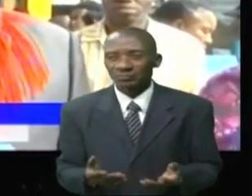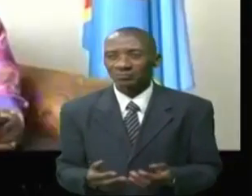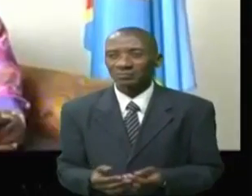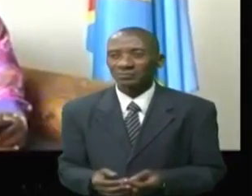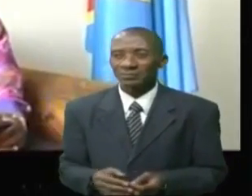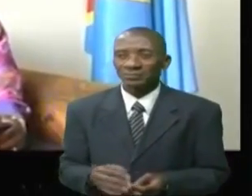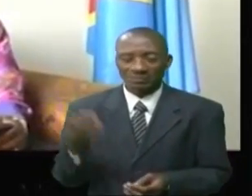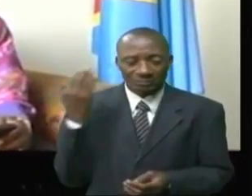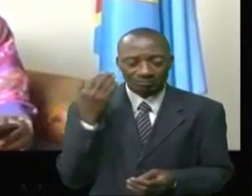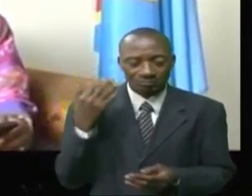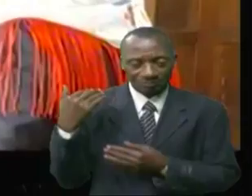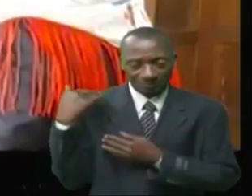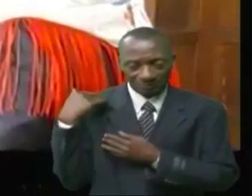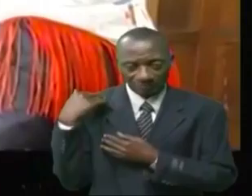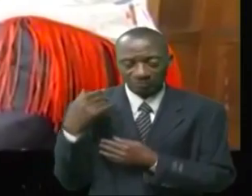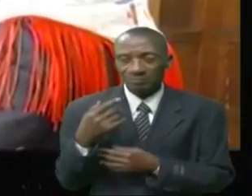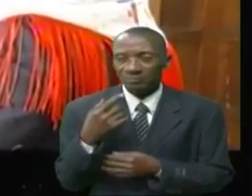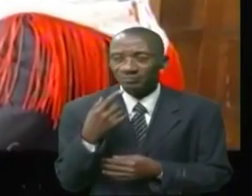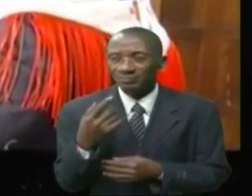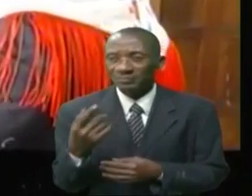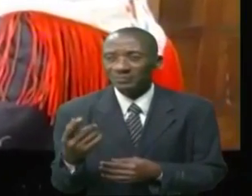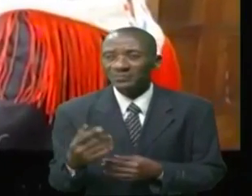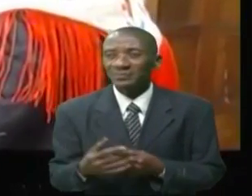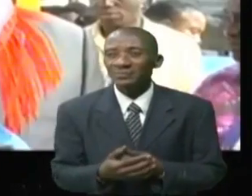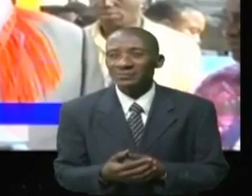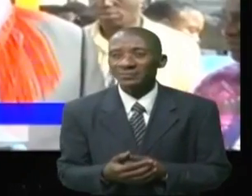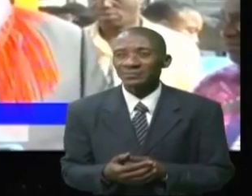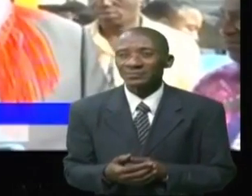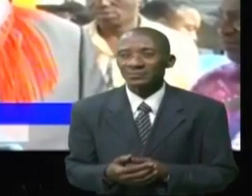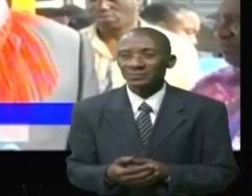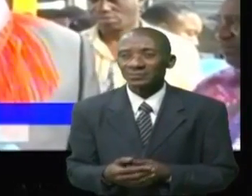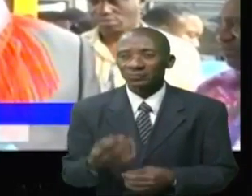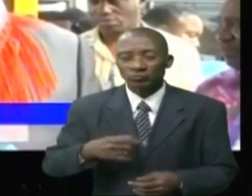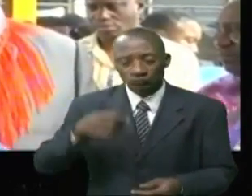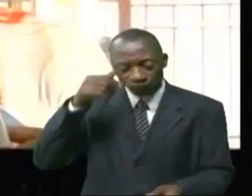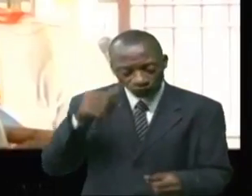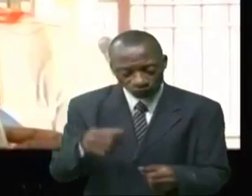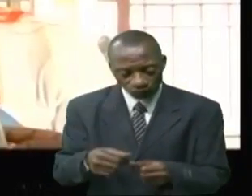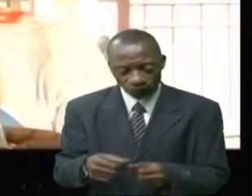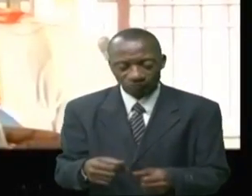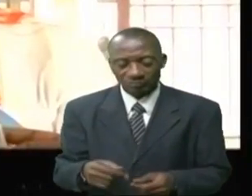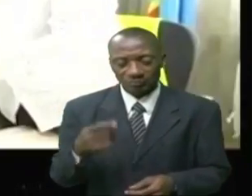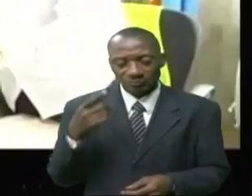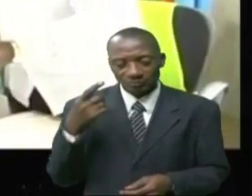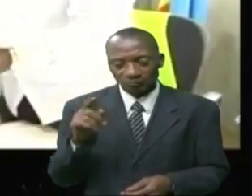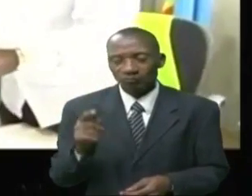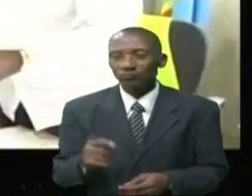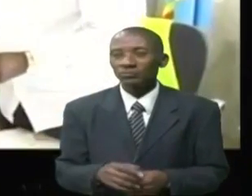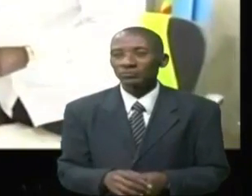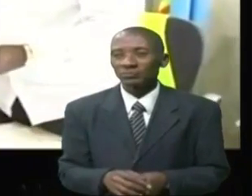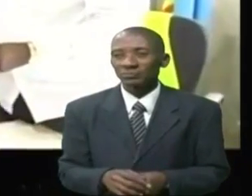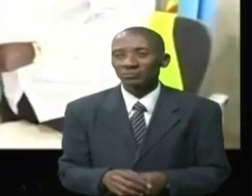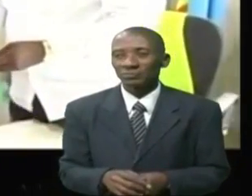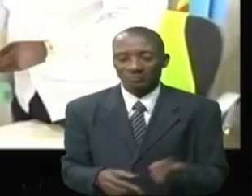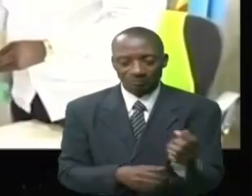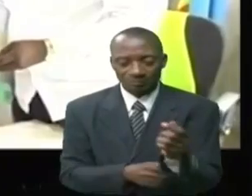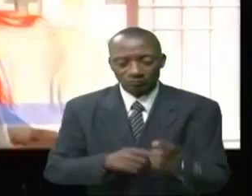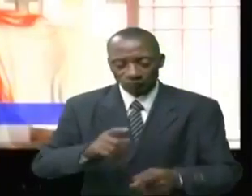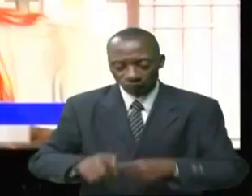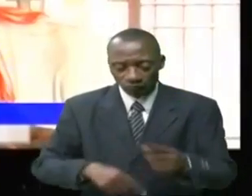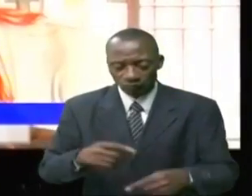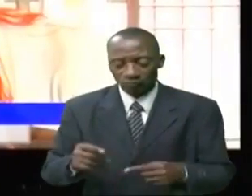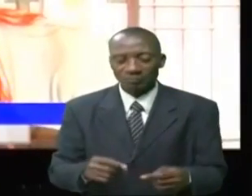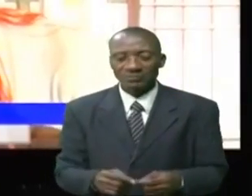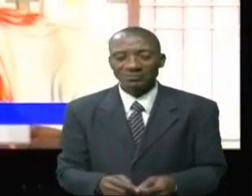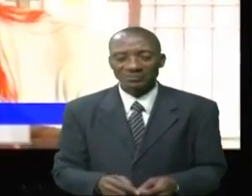qu'ils sont en train de nous apporter. Surtout avec les indigents, la salubrité et autres. La collaboration est à 100%, je peux dire. À